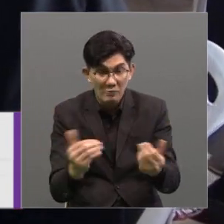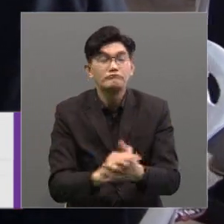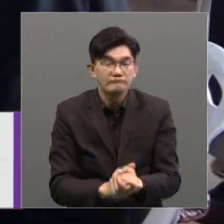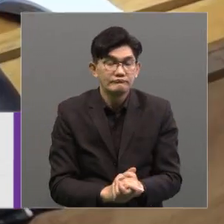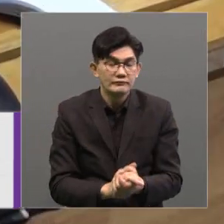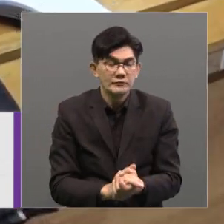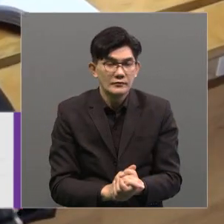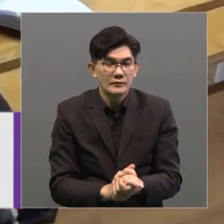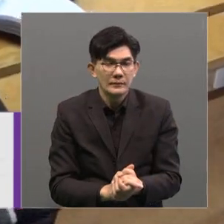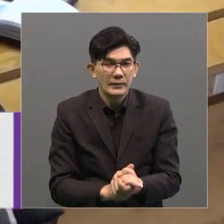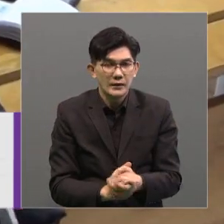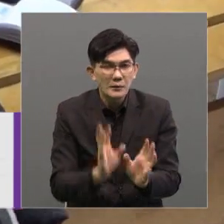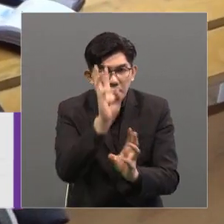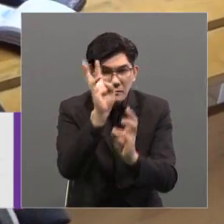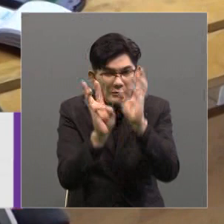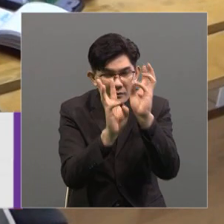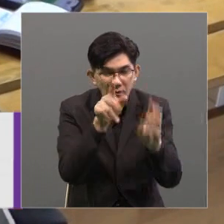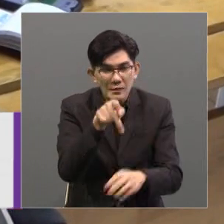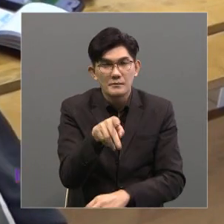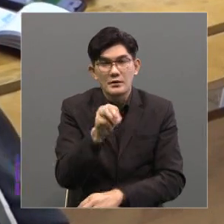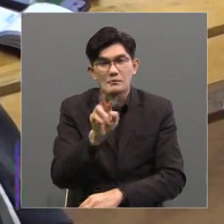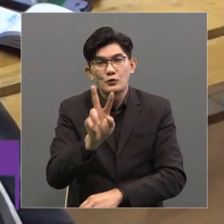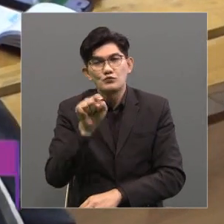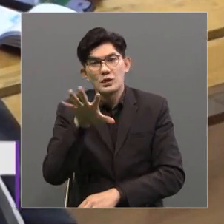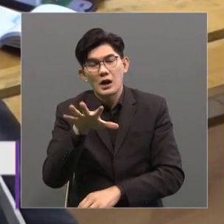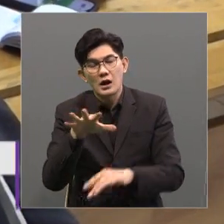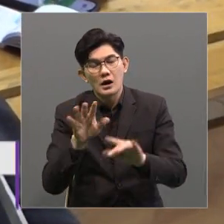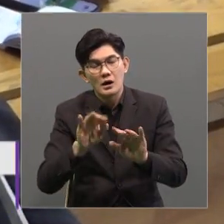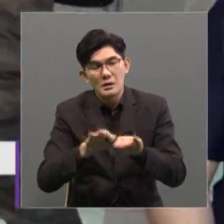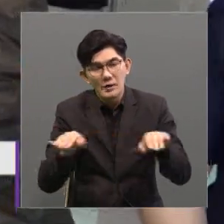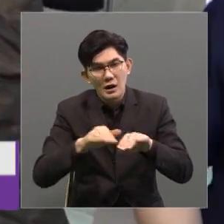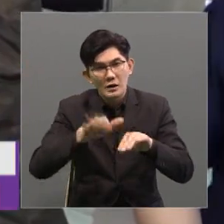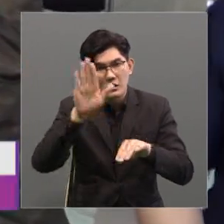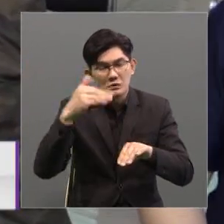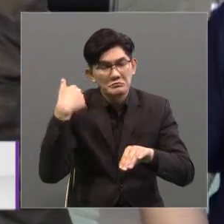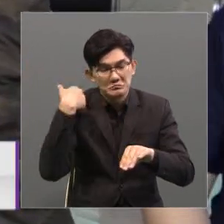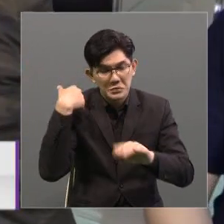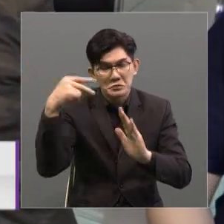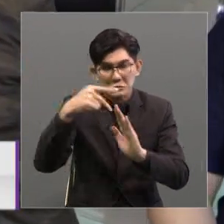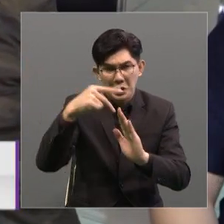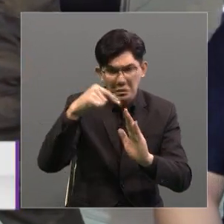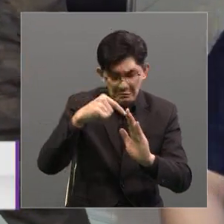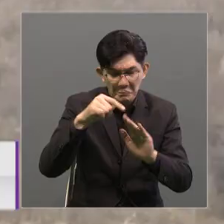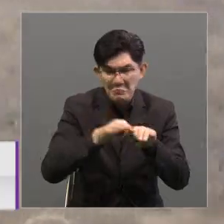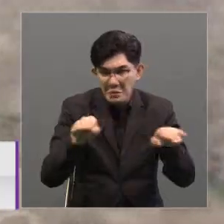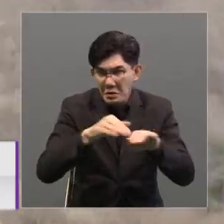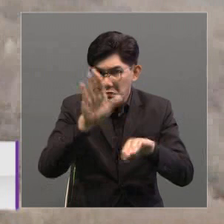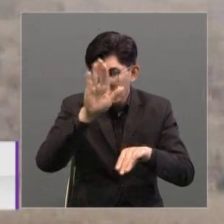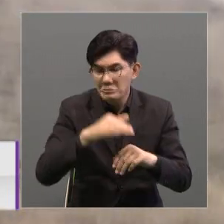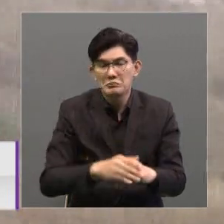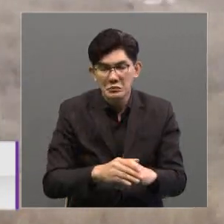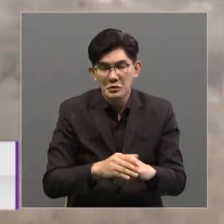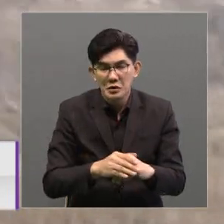เรื่องของการวัดค่าฝุ่นละอองขนาดเล็ก PM 2.5 เกินค่ามาตรฐานเนี่ยที่แพร่เนี่ยเขาบอกว่าเกินค่ามาตรฐาน